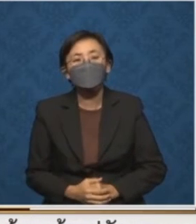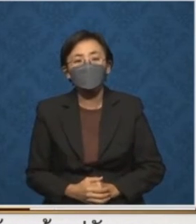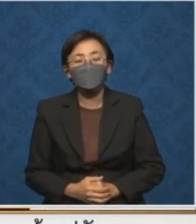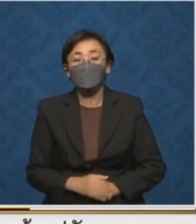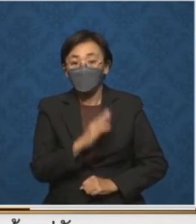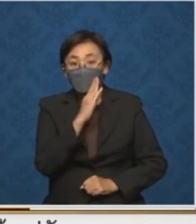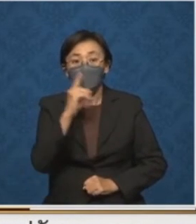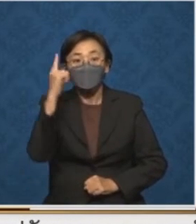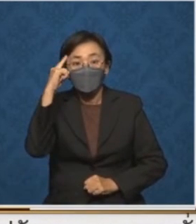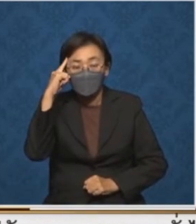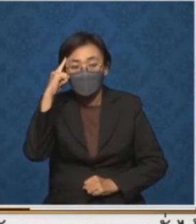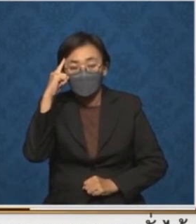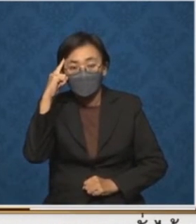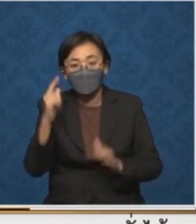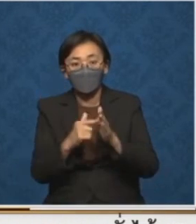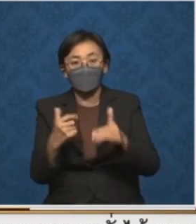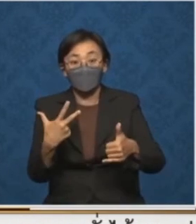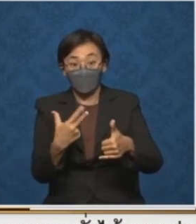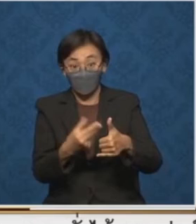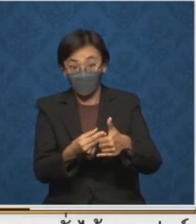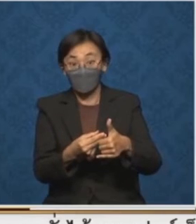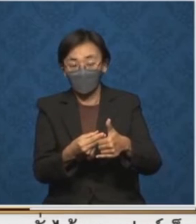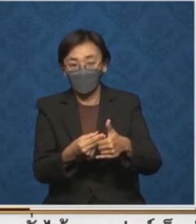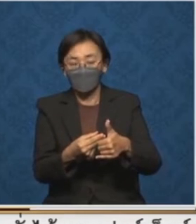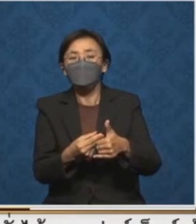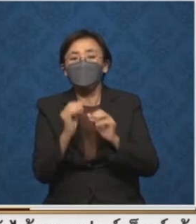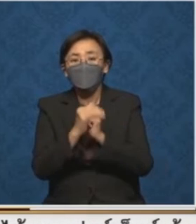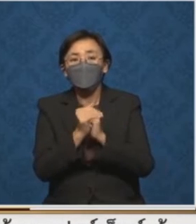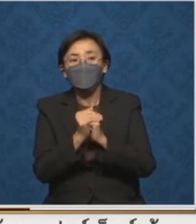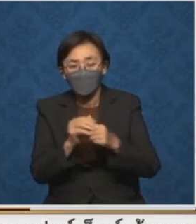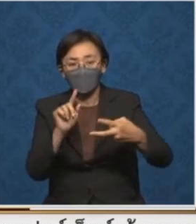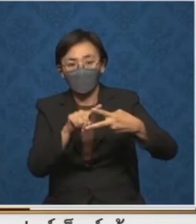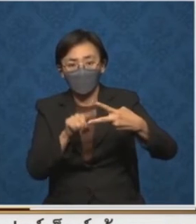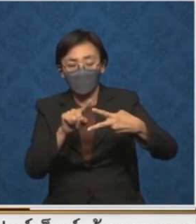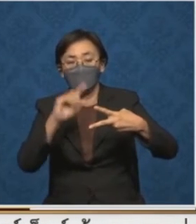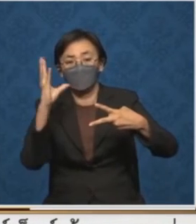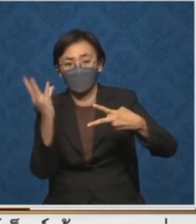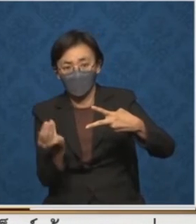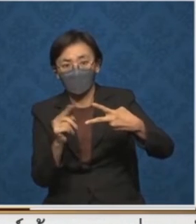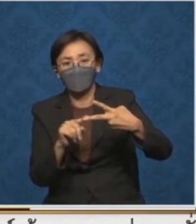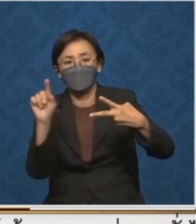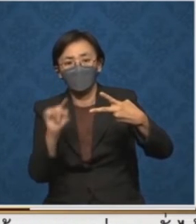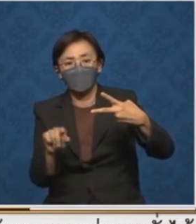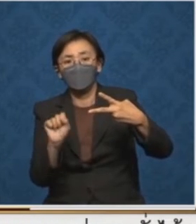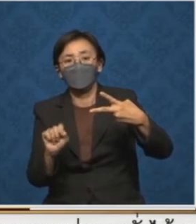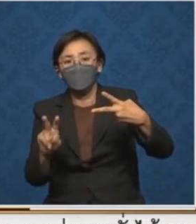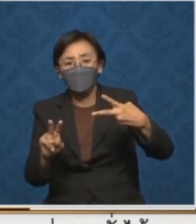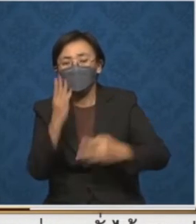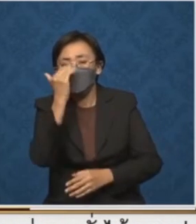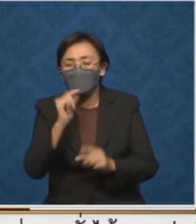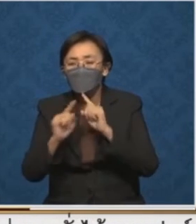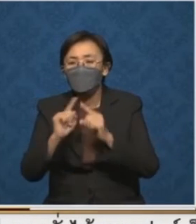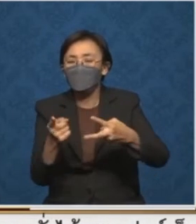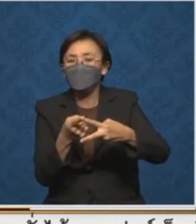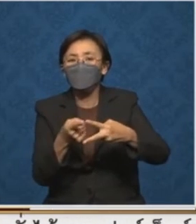ผมบอกเลยนะฮะขอให้พี่น้องประชาชนไทยดูสองคำ